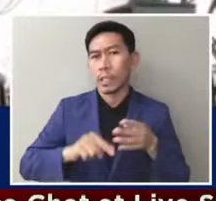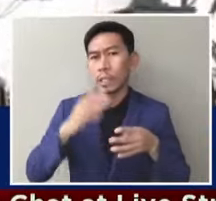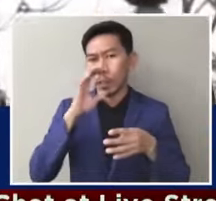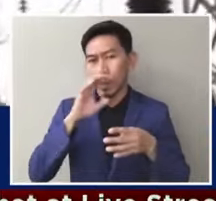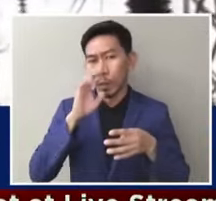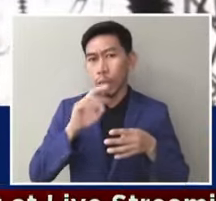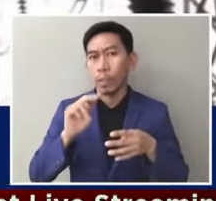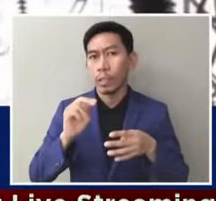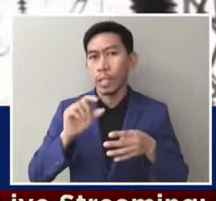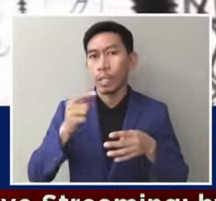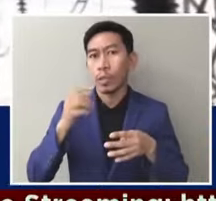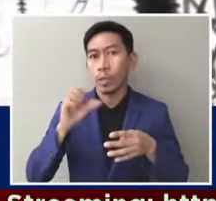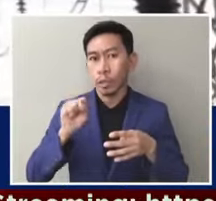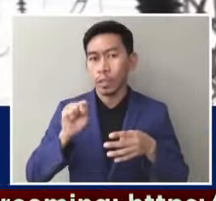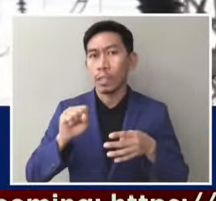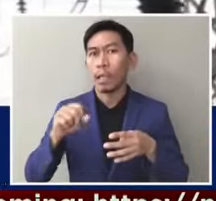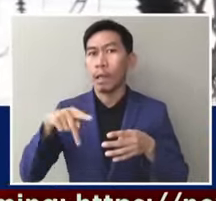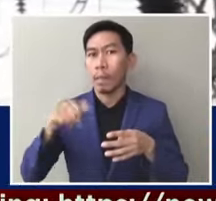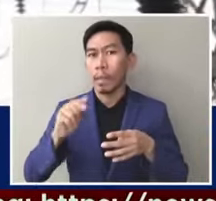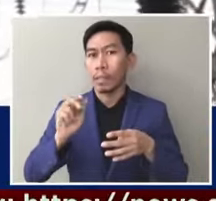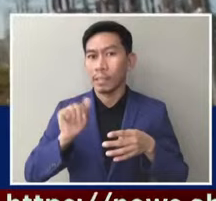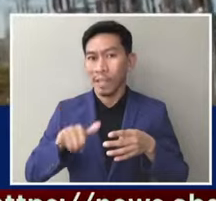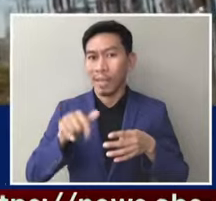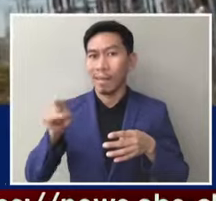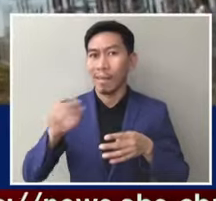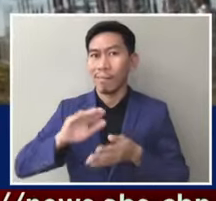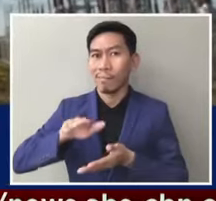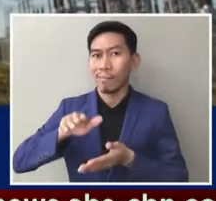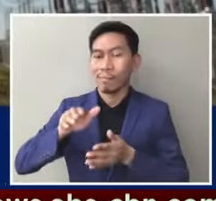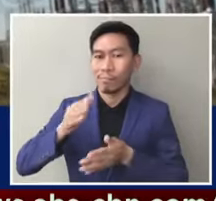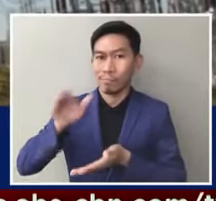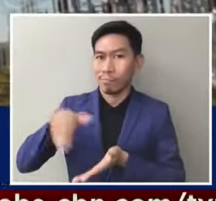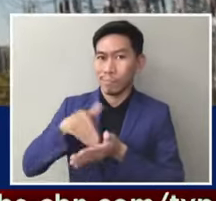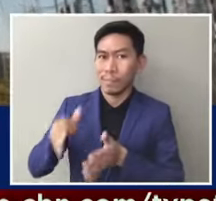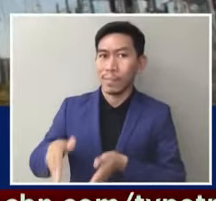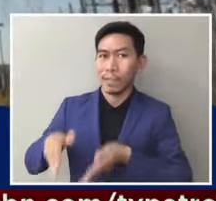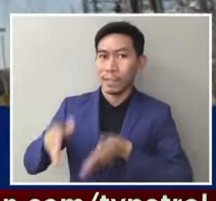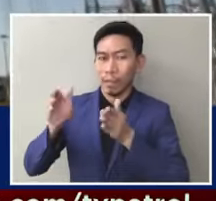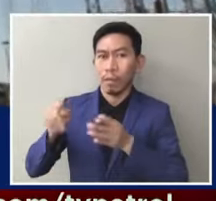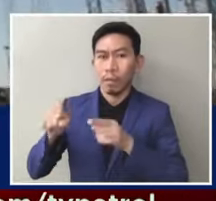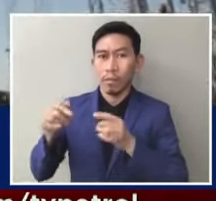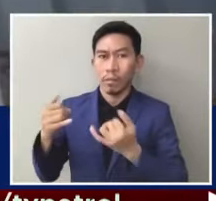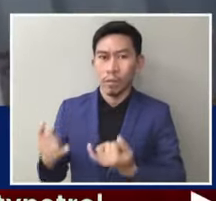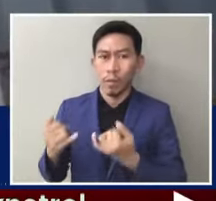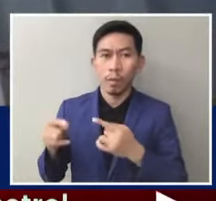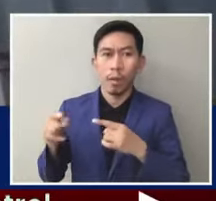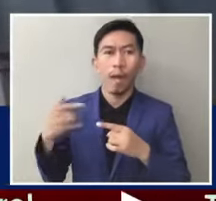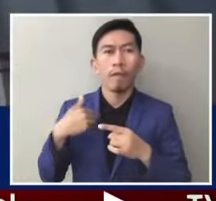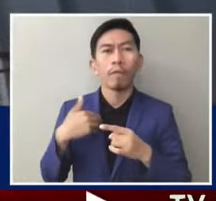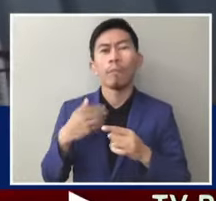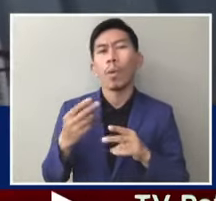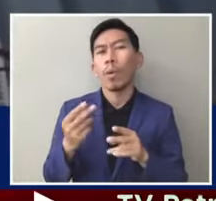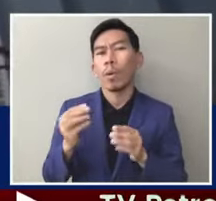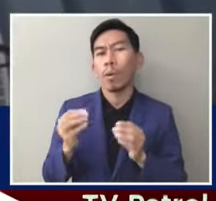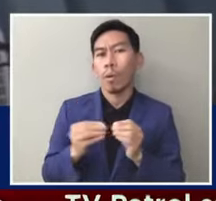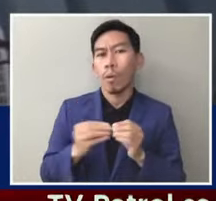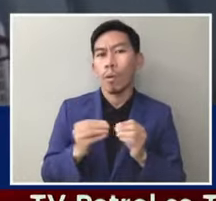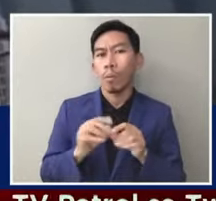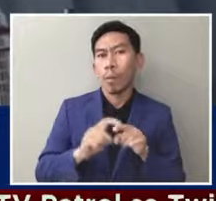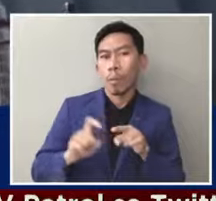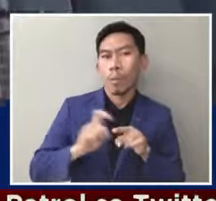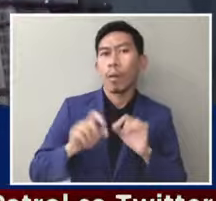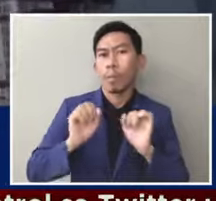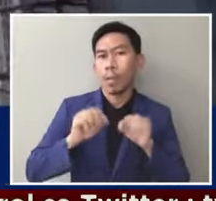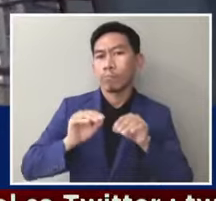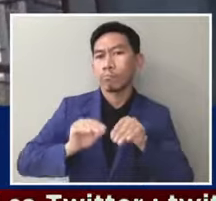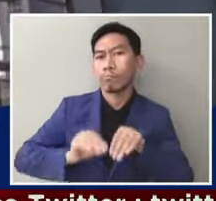kilovolt backbone facility. Dahil sa pasilidad na ito, mas malaking boltahe ng kuryente ang pwedeng ilipat-lipat sa